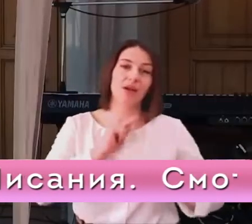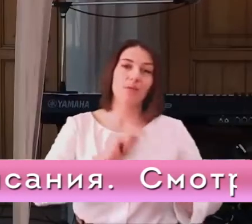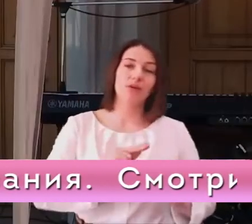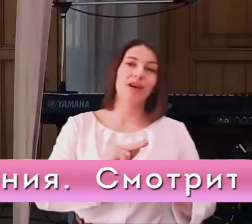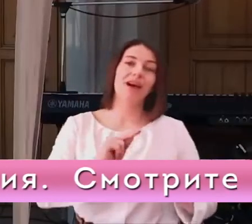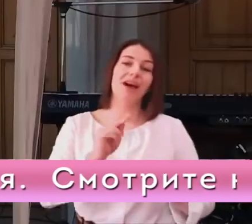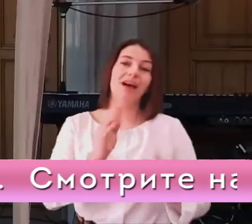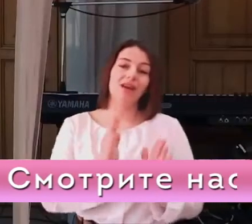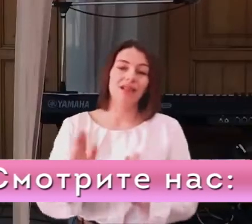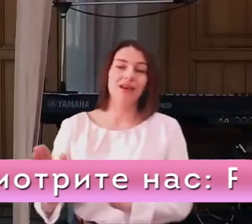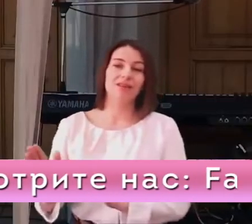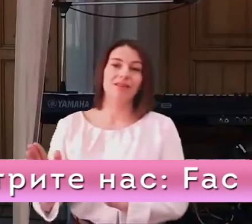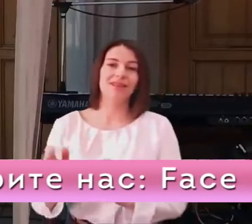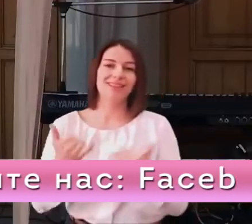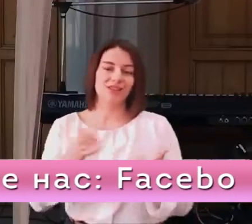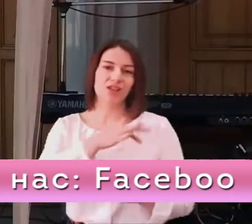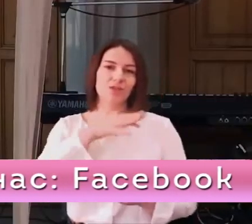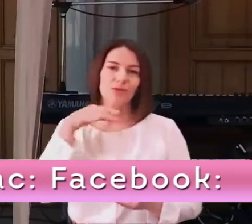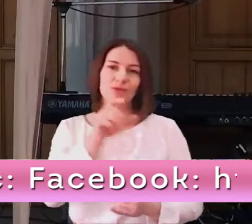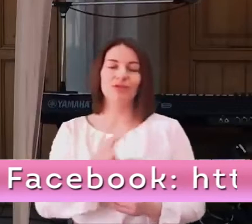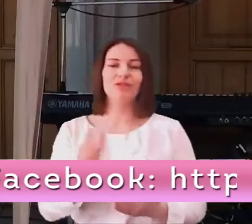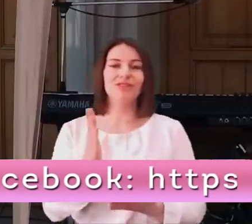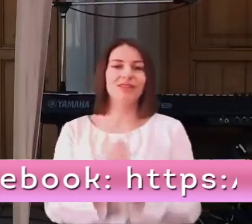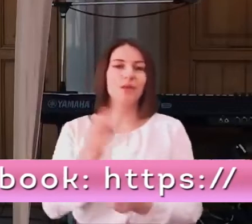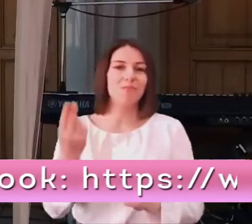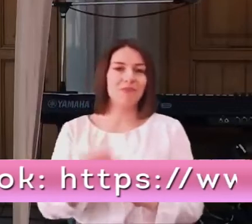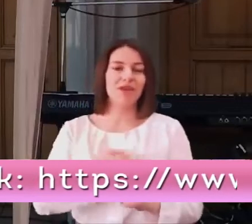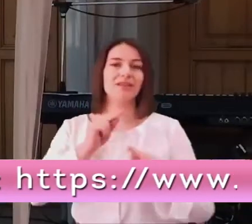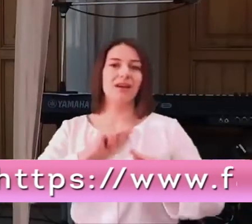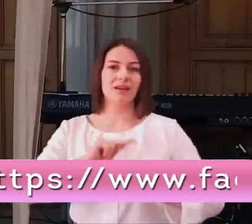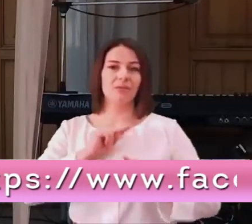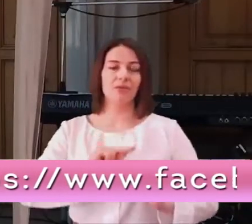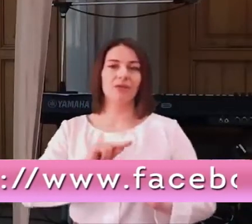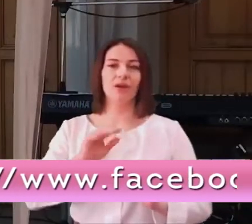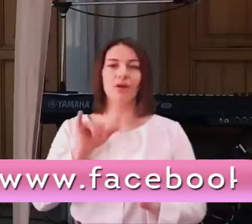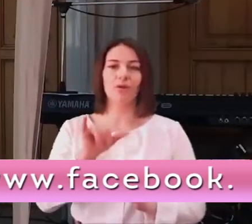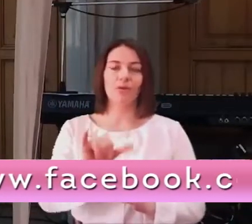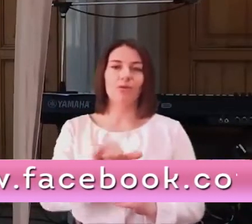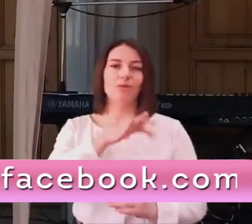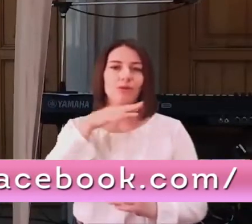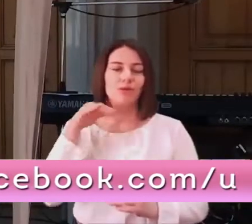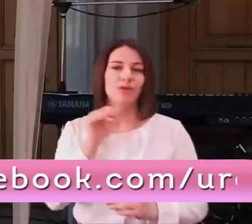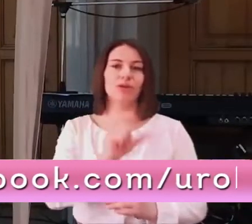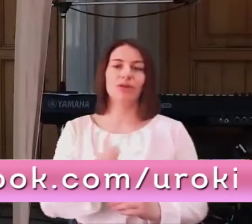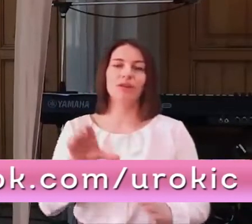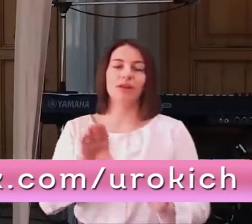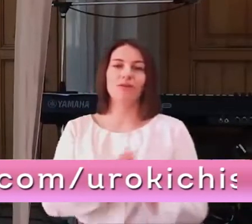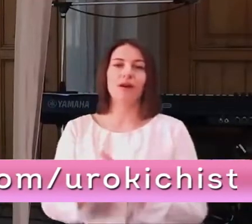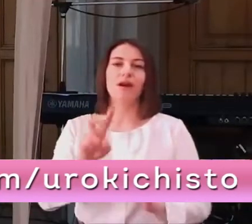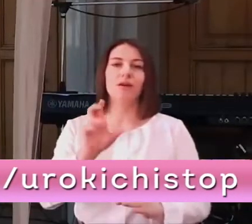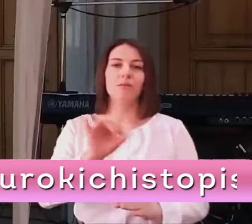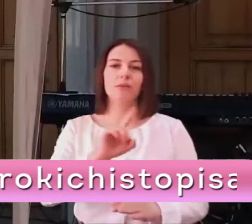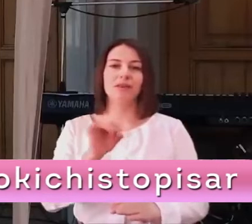у многие очень люди остались без работы в этот период времени, очень многих людей в бизнесе дела идут все хуже и хуже,